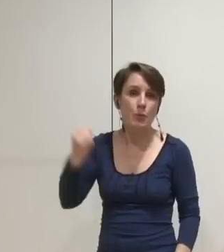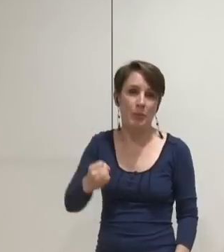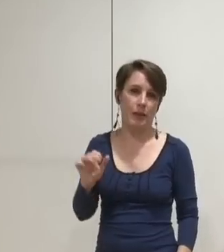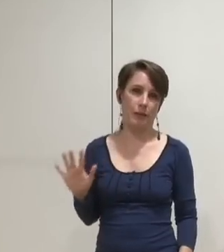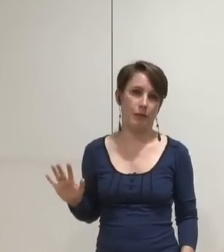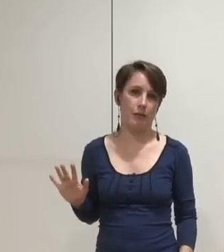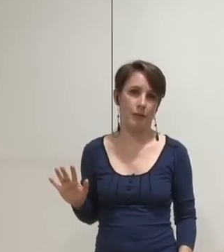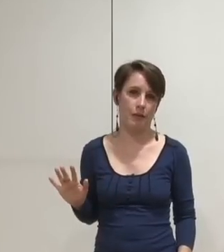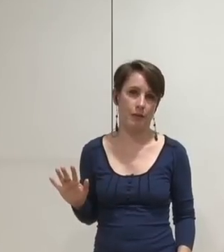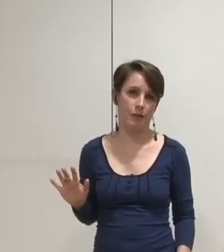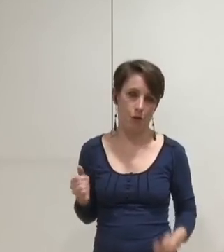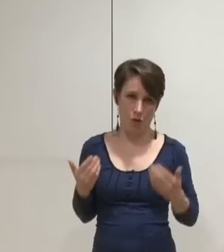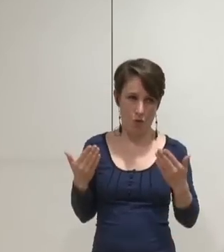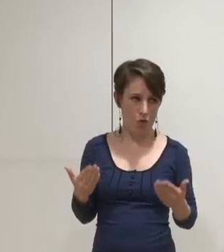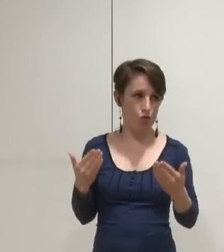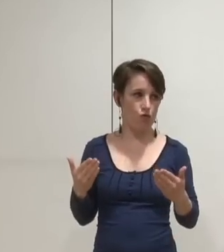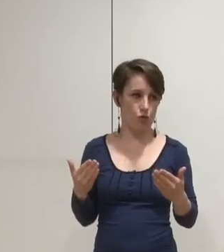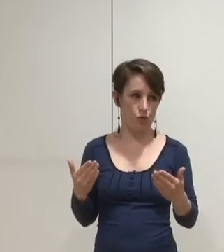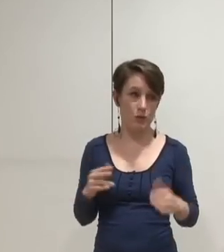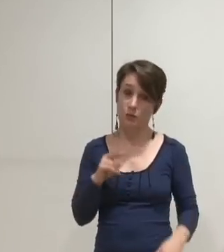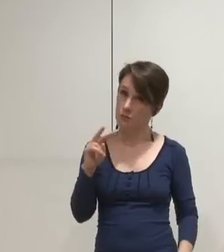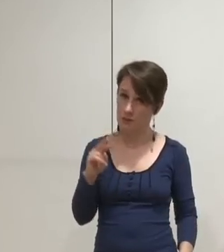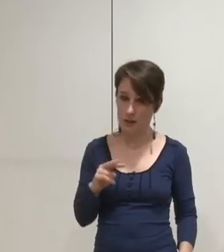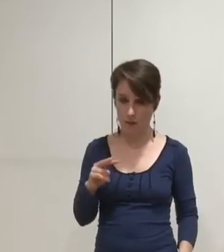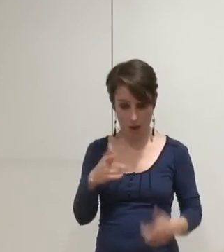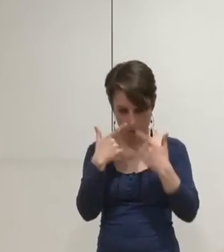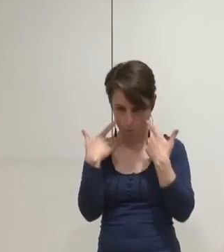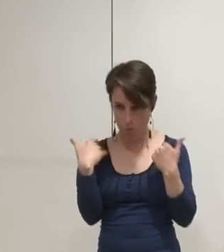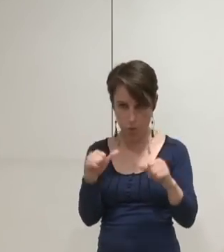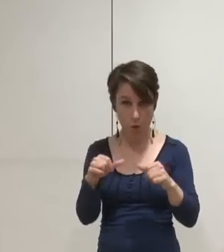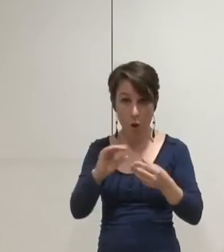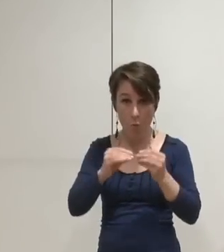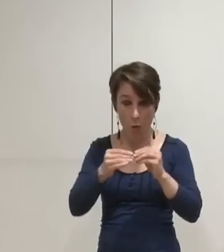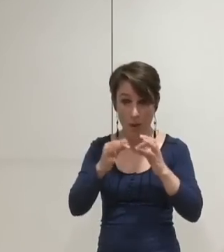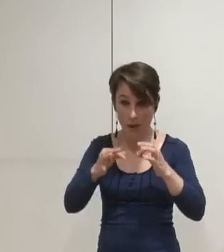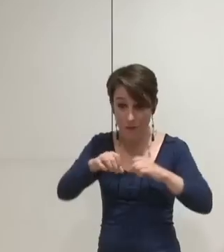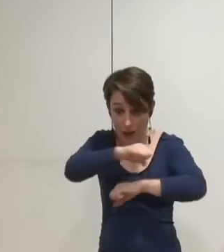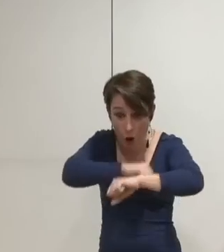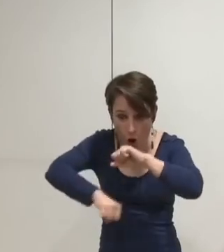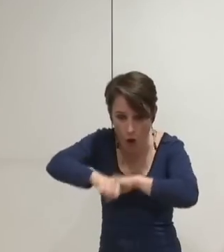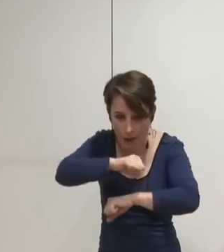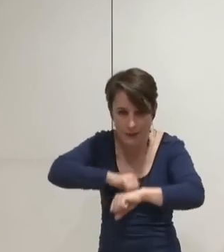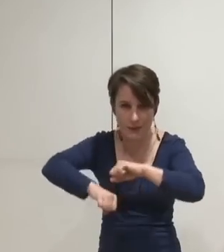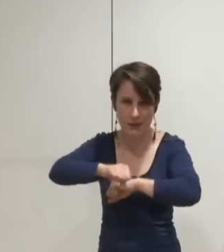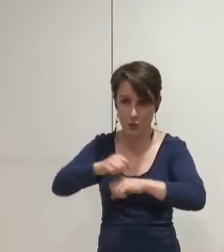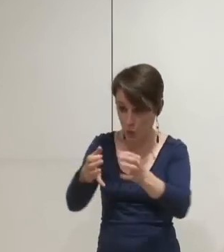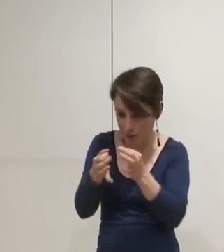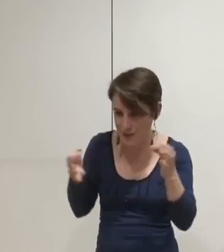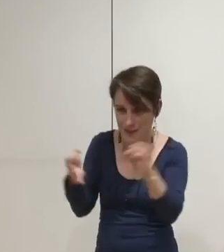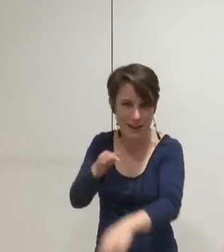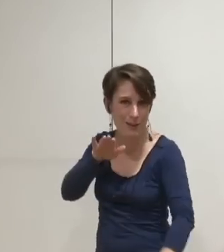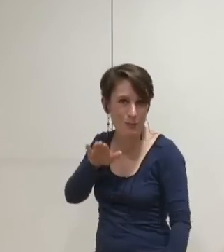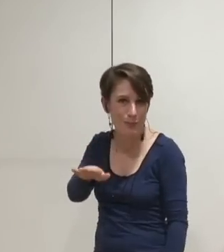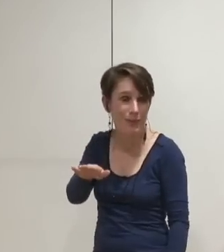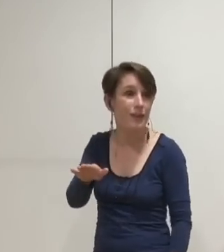vrai que nous avons une difficulté structurelle et nous le voyons bien puisque malgré tout ce qui a pu être dit